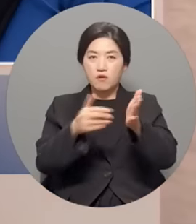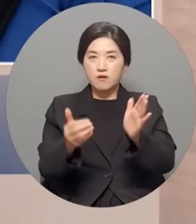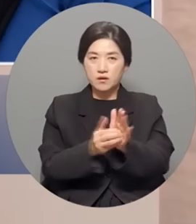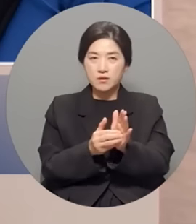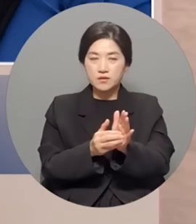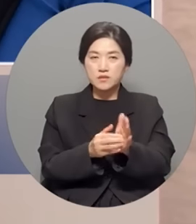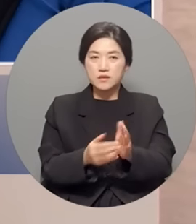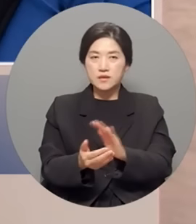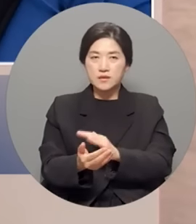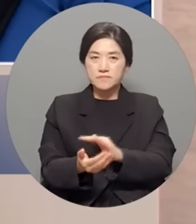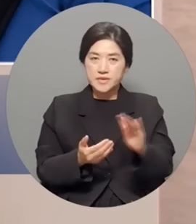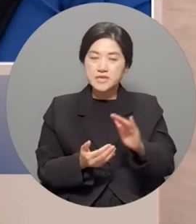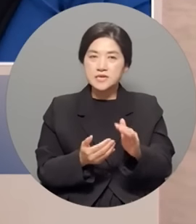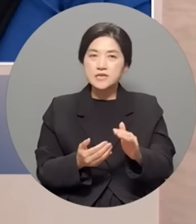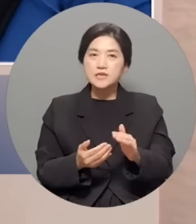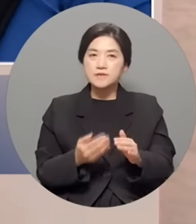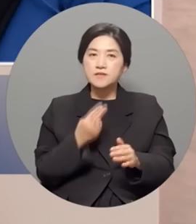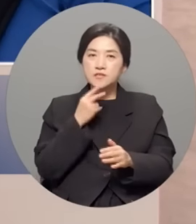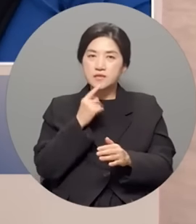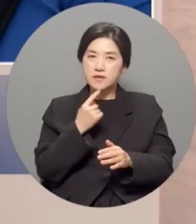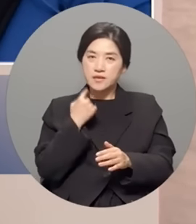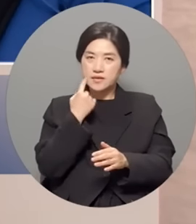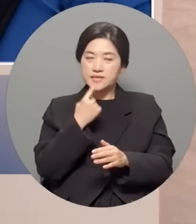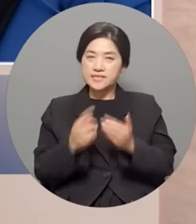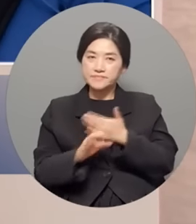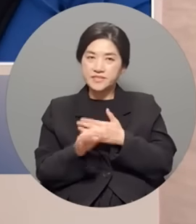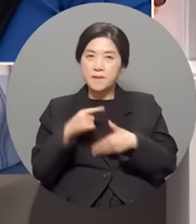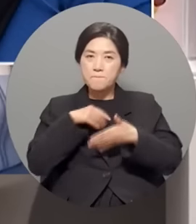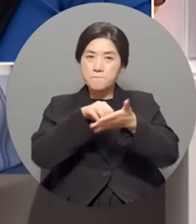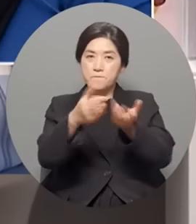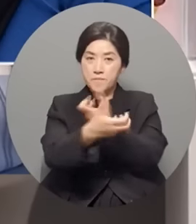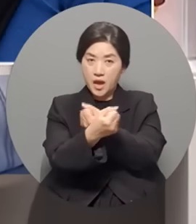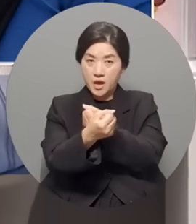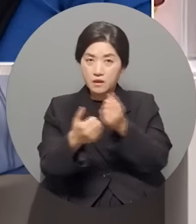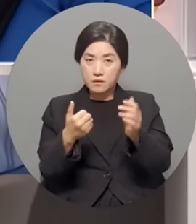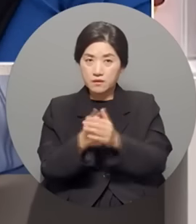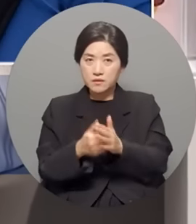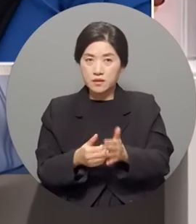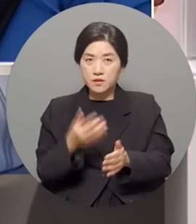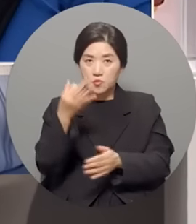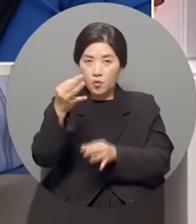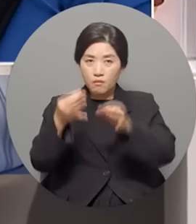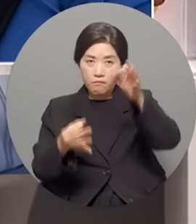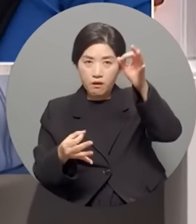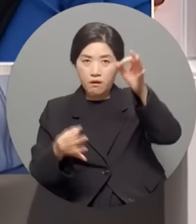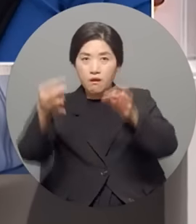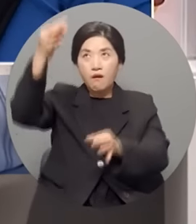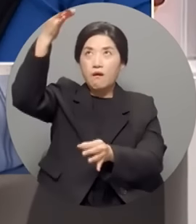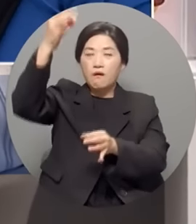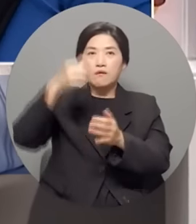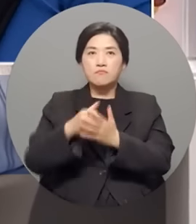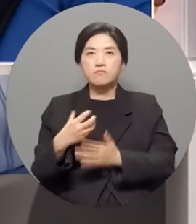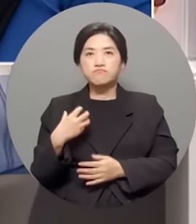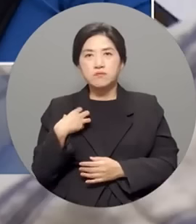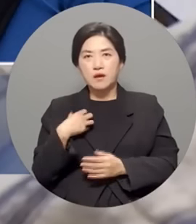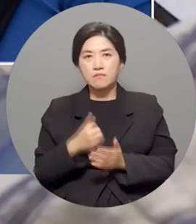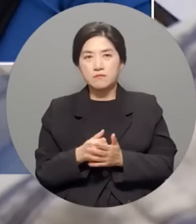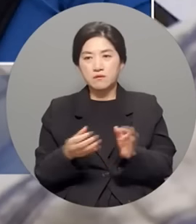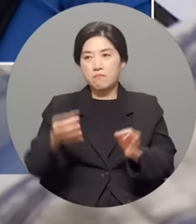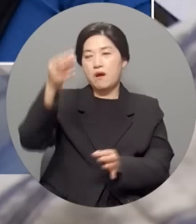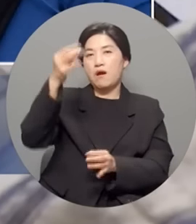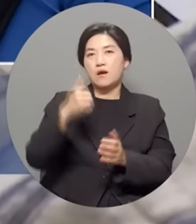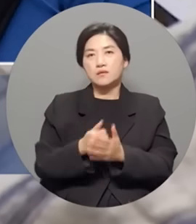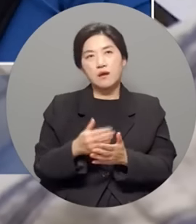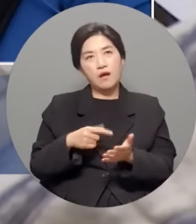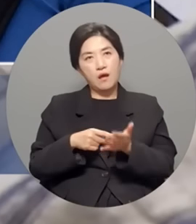예비 청약을 했던 분양자 입장에서는 본 청약가의 가격 격차가 커지는 부담이 늘어나고 있습니다. 높아진 가격에